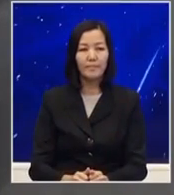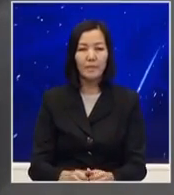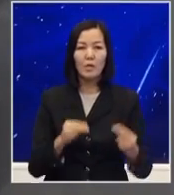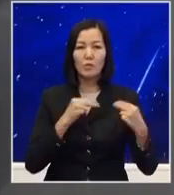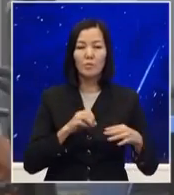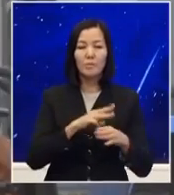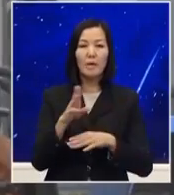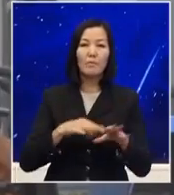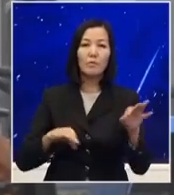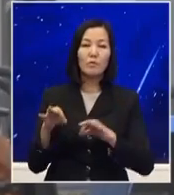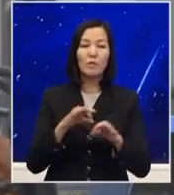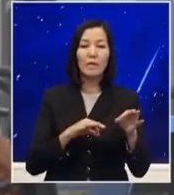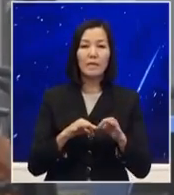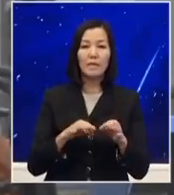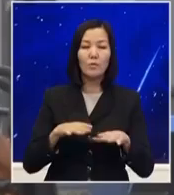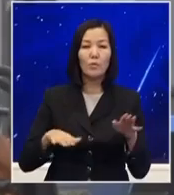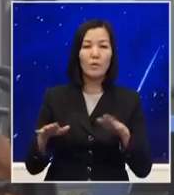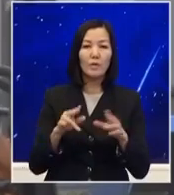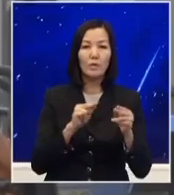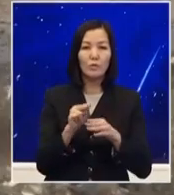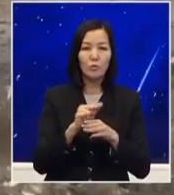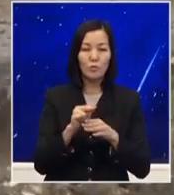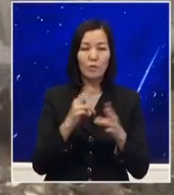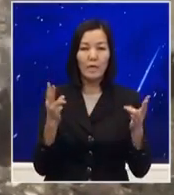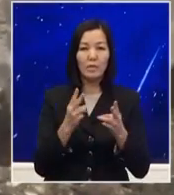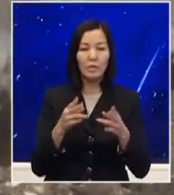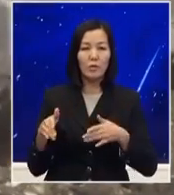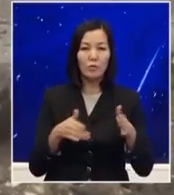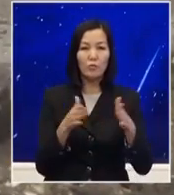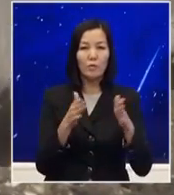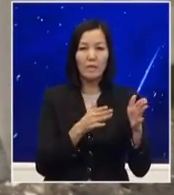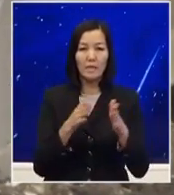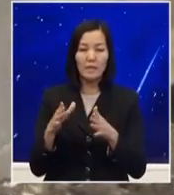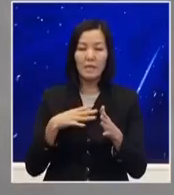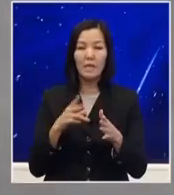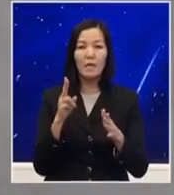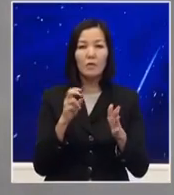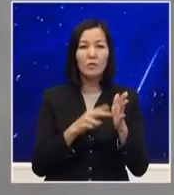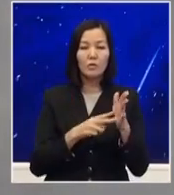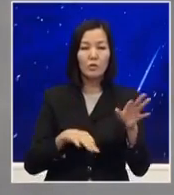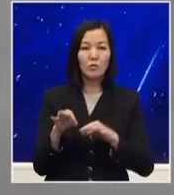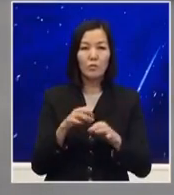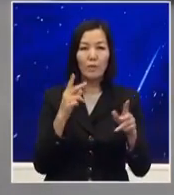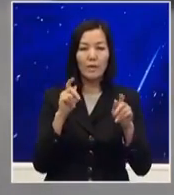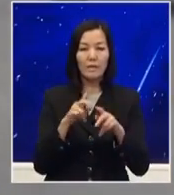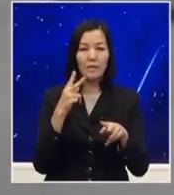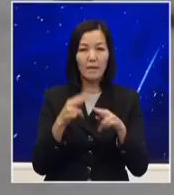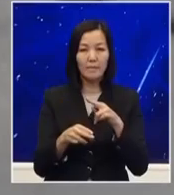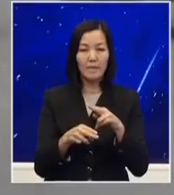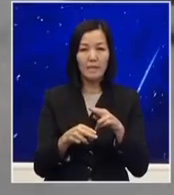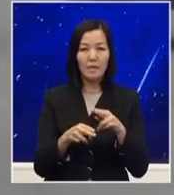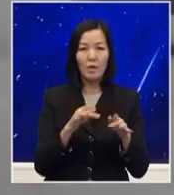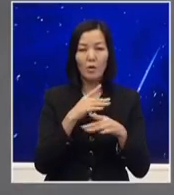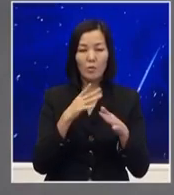Жұмыспен қамту жол картасы бағдарламасымен өңірдегі жөндеуді қажет ететін жолдар реттелді. Бүгінде 207 жоба тапсырылған, оның дені